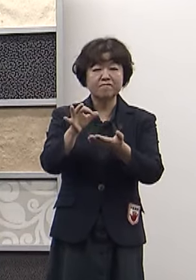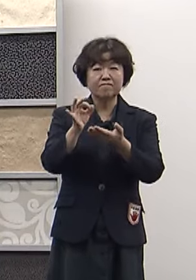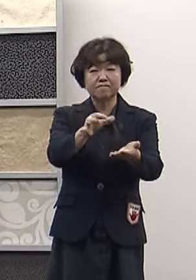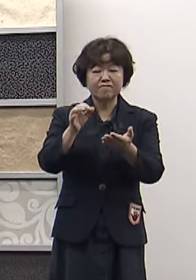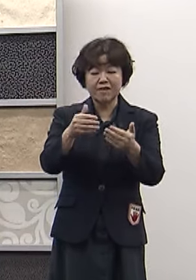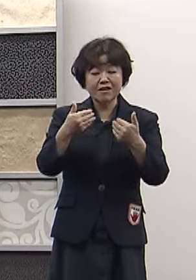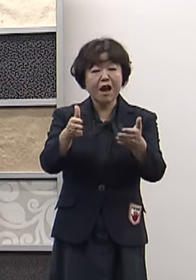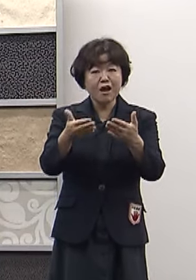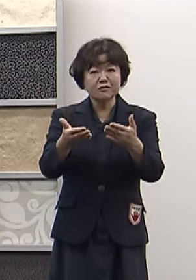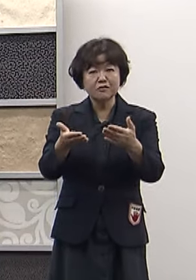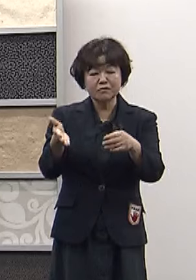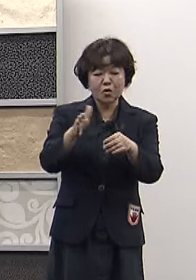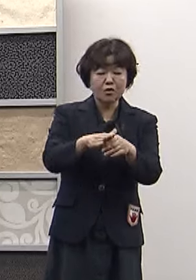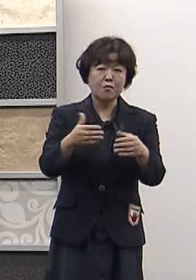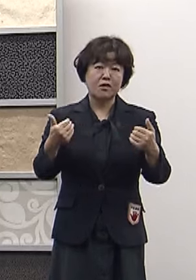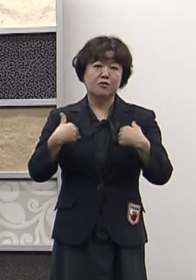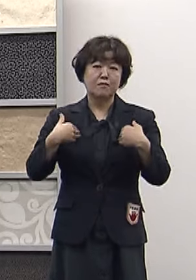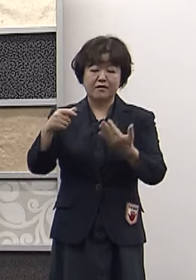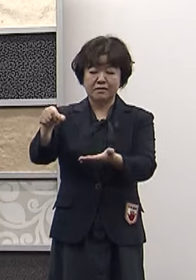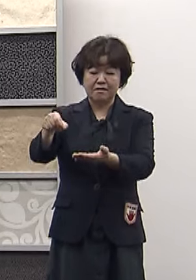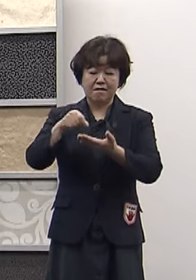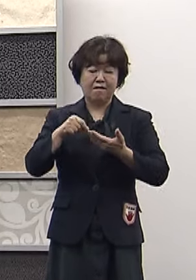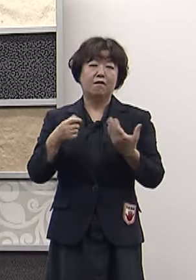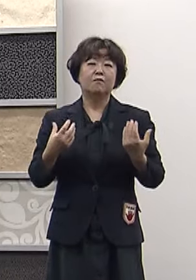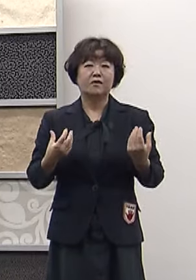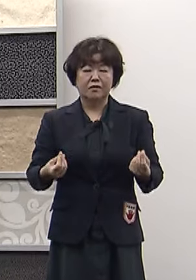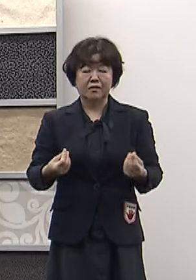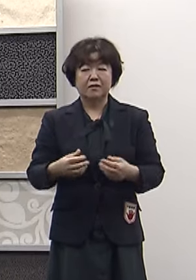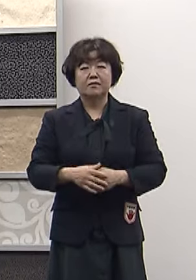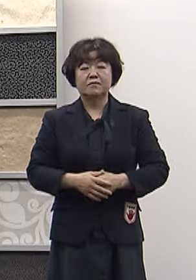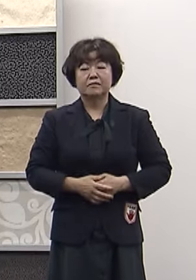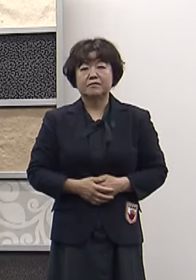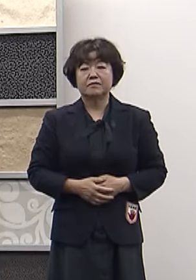込んでいくべきとのご提言をいただいたところであります。